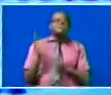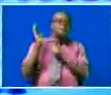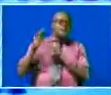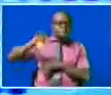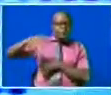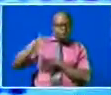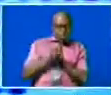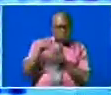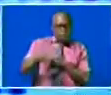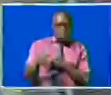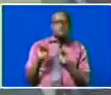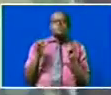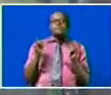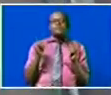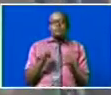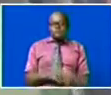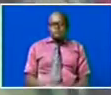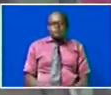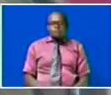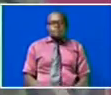taarifa ifuatayo.